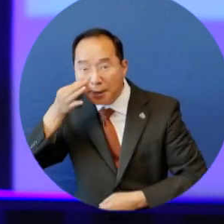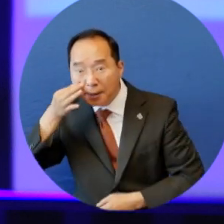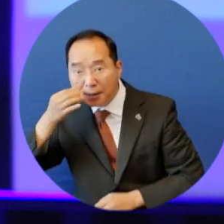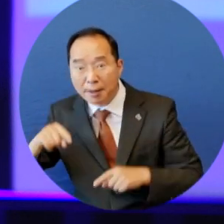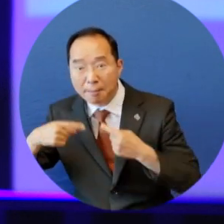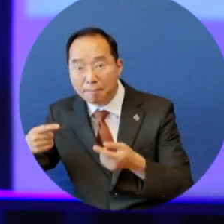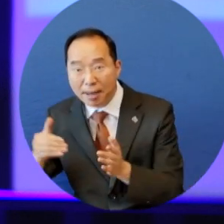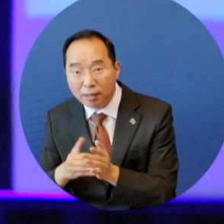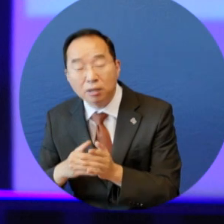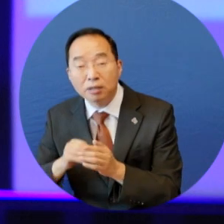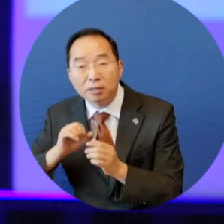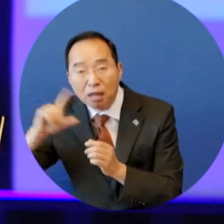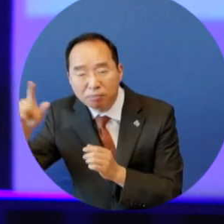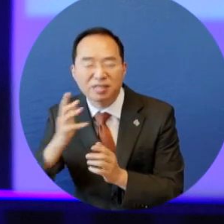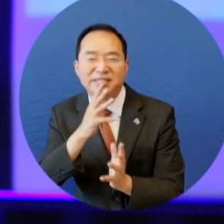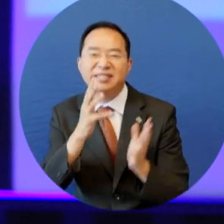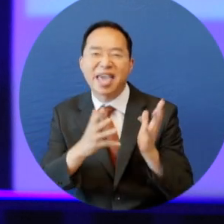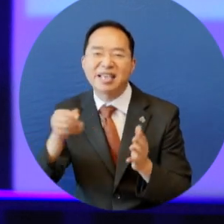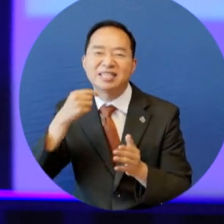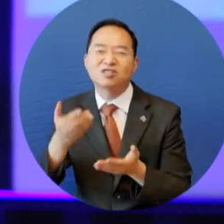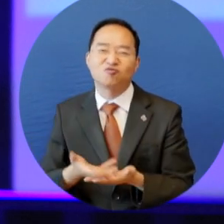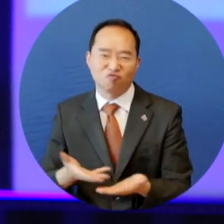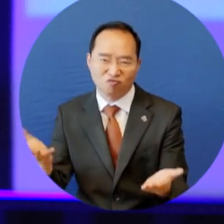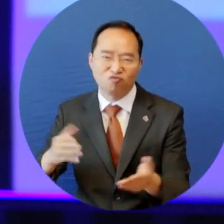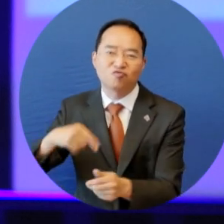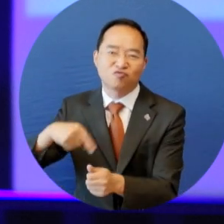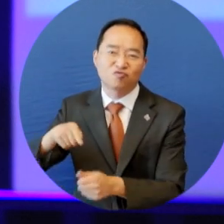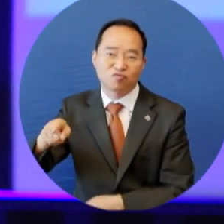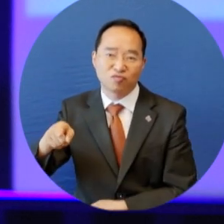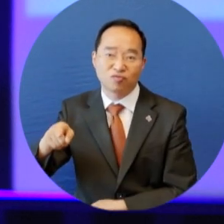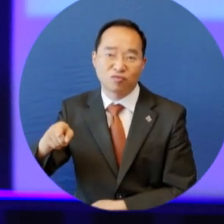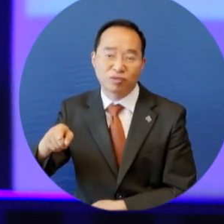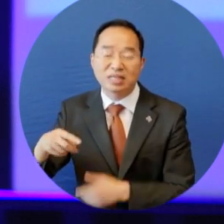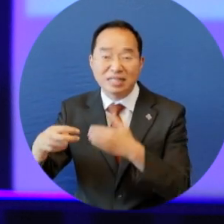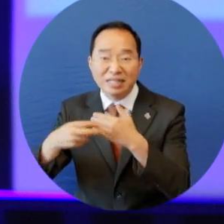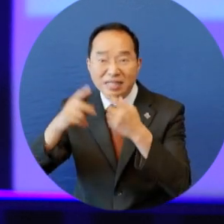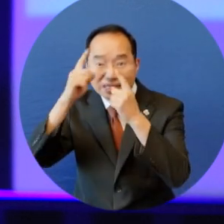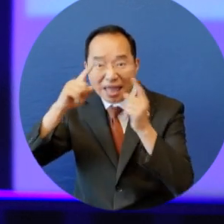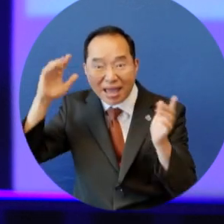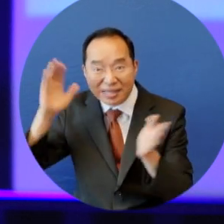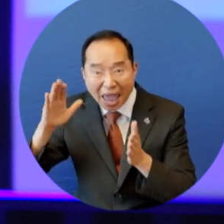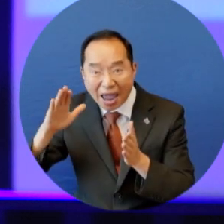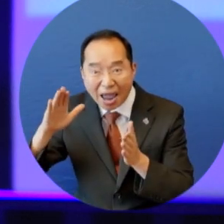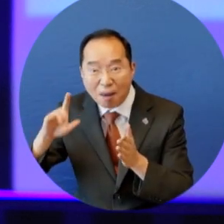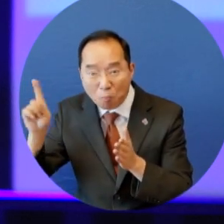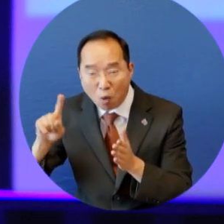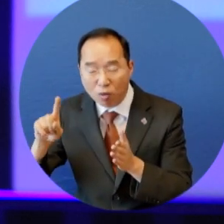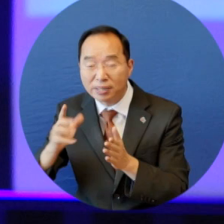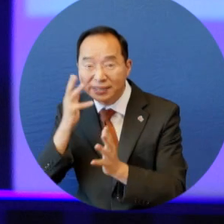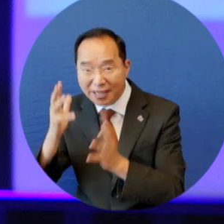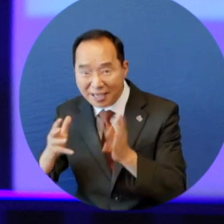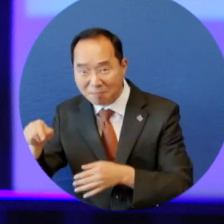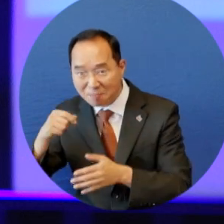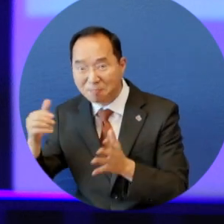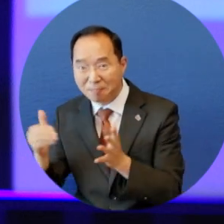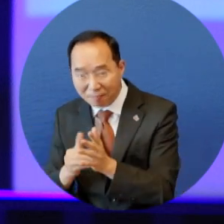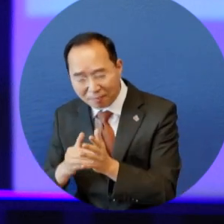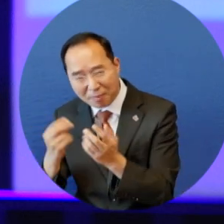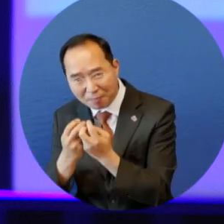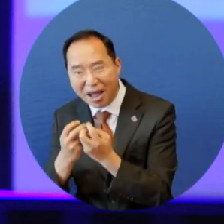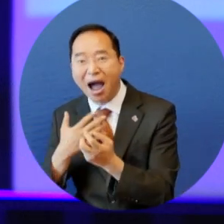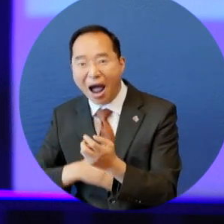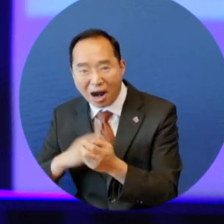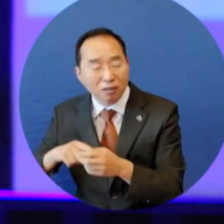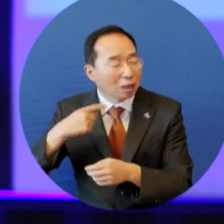했었는데요. 대부분은 채식을 제공하고 있었습니다. 또한 채식을 가르치고 있었습니다. 이제 의대생들이 환자들에게